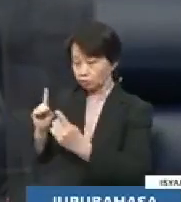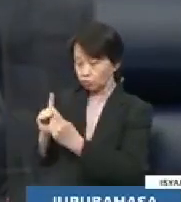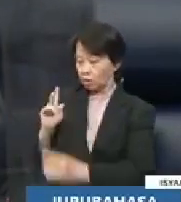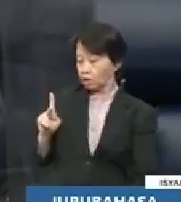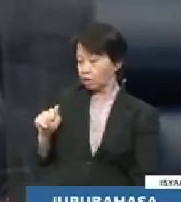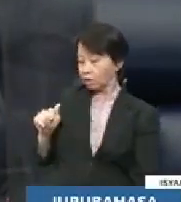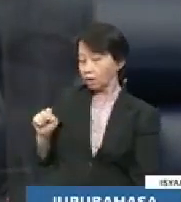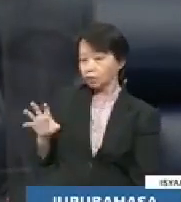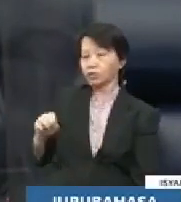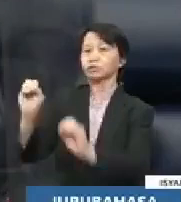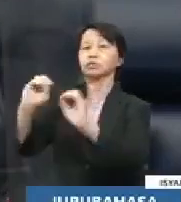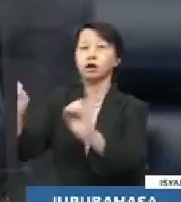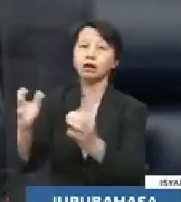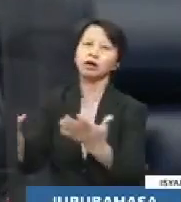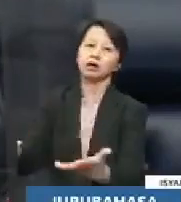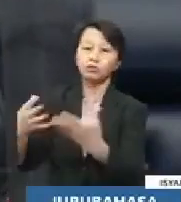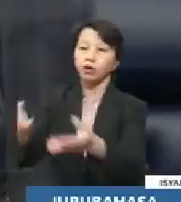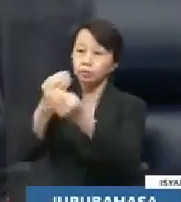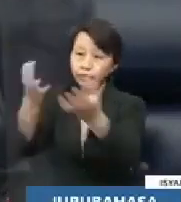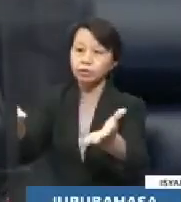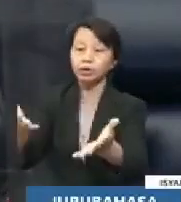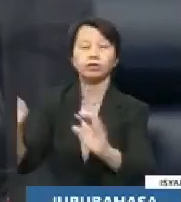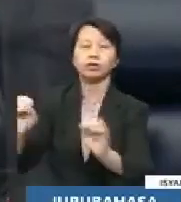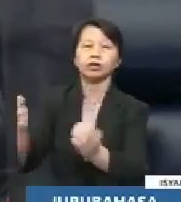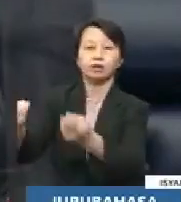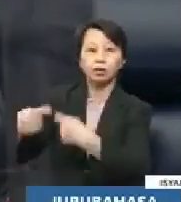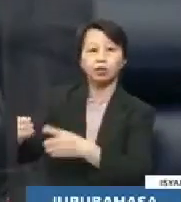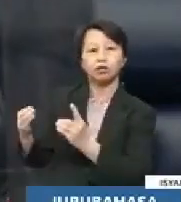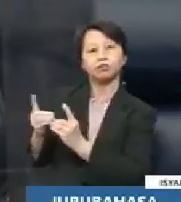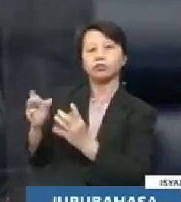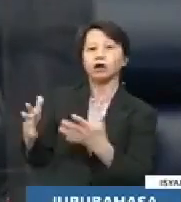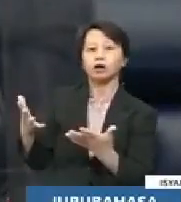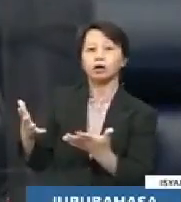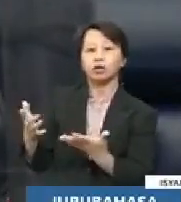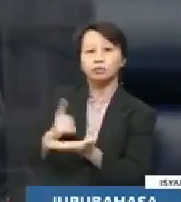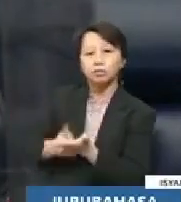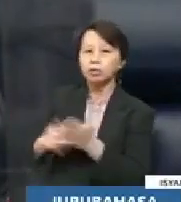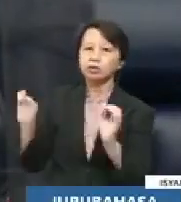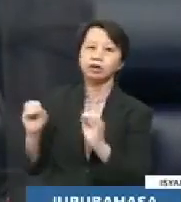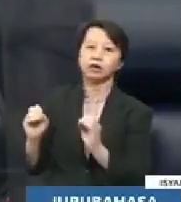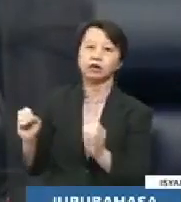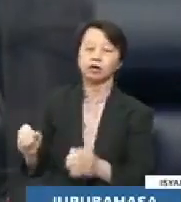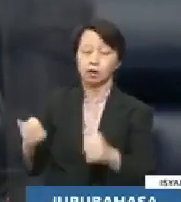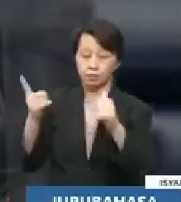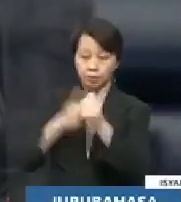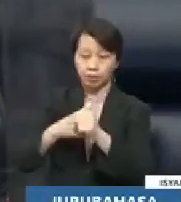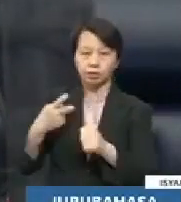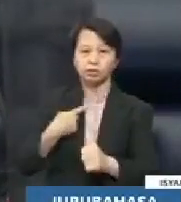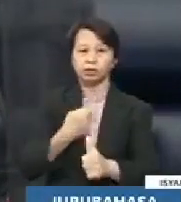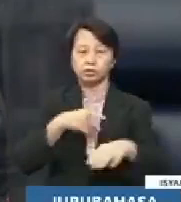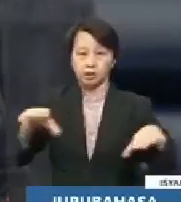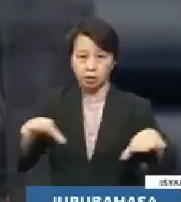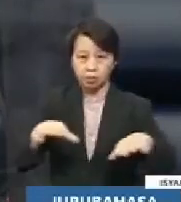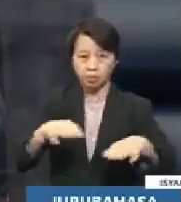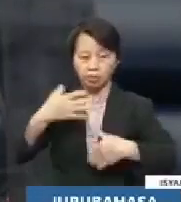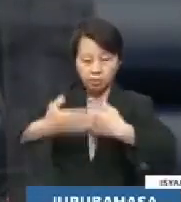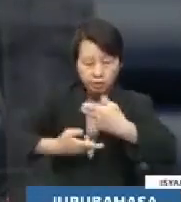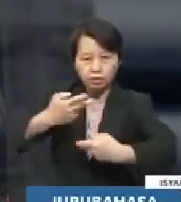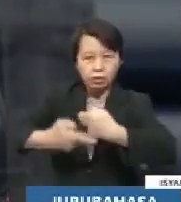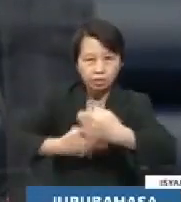pihak aja negeri apakah kerajaan itulah mengerikan cuma mekanisme yang kita bangun ke ini pertama sekali kita laksanakan